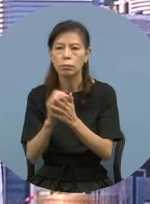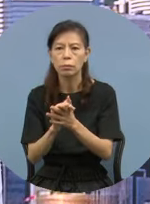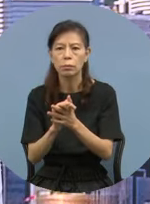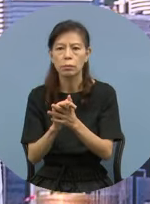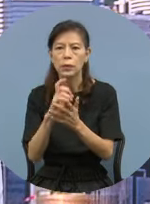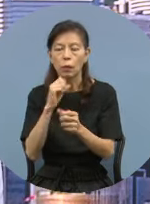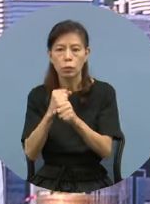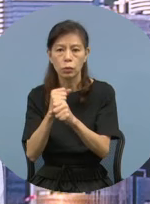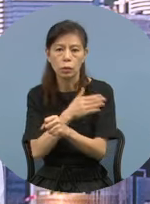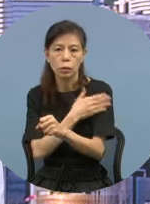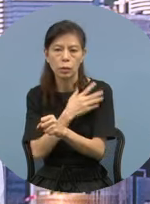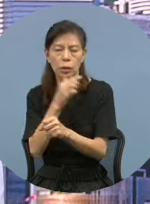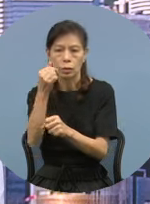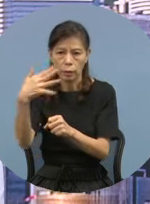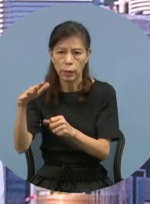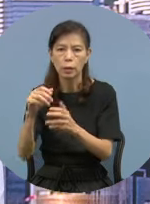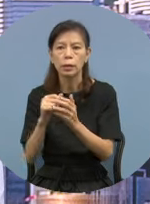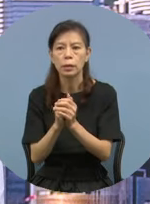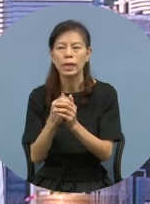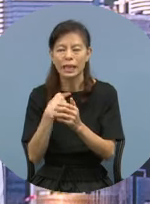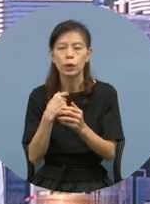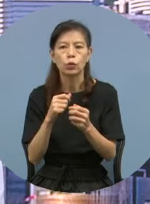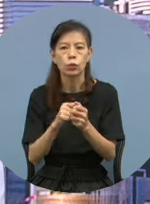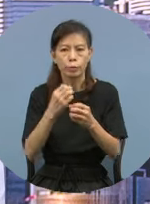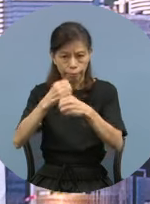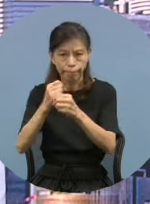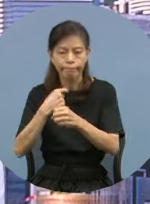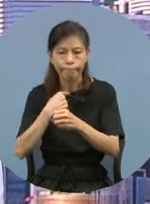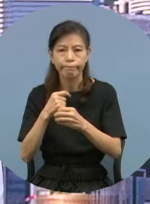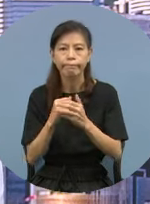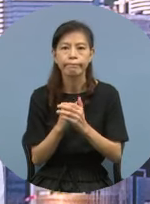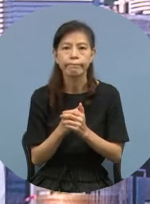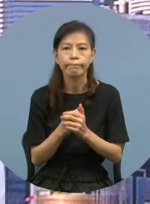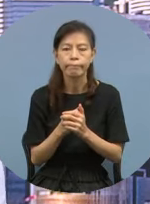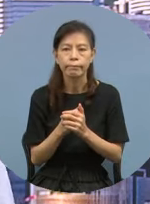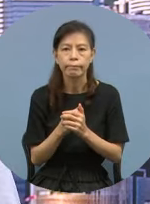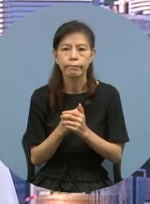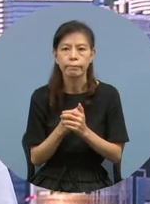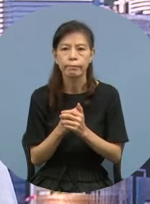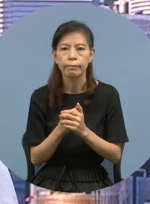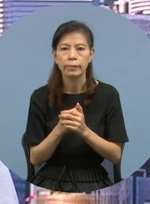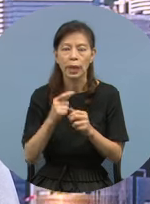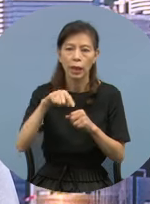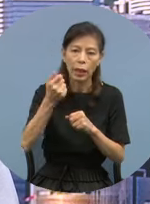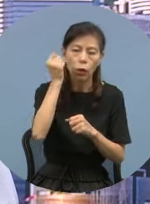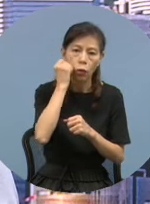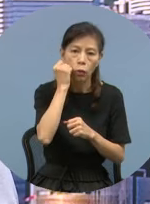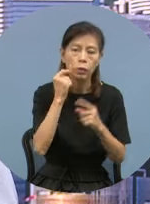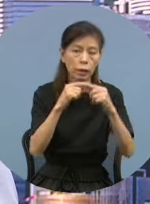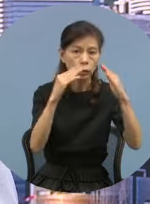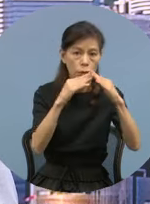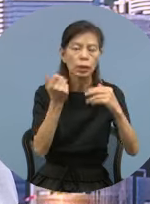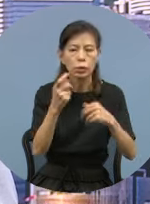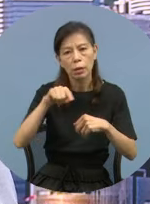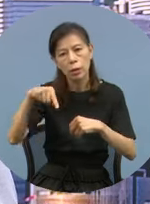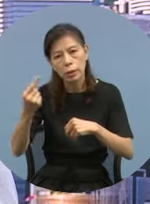多位的那個員工是需要接受檢疫的。另外除了這宗的老人院個案，還